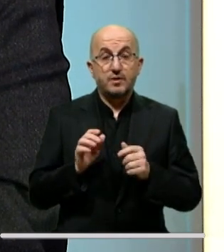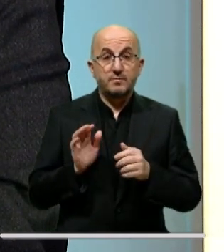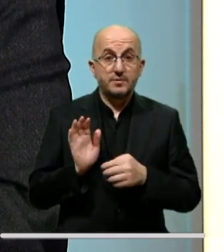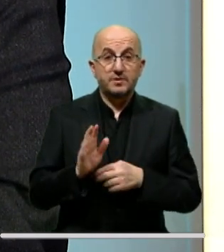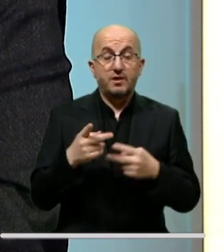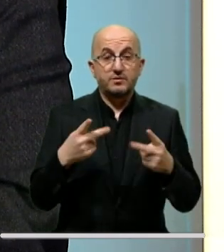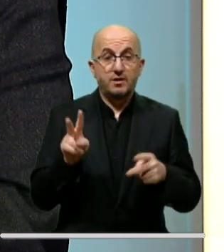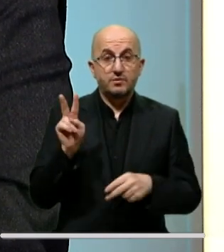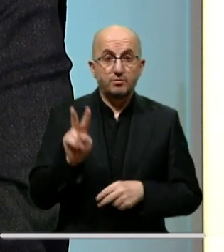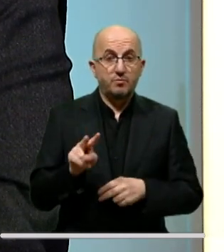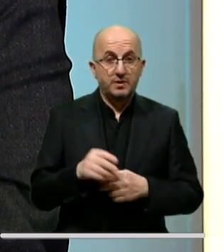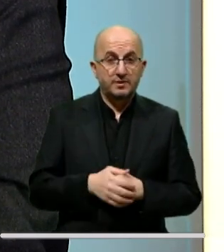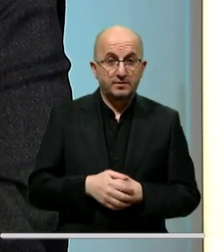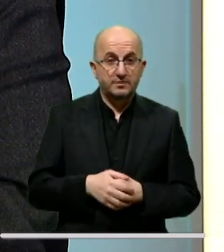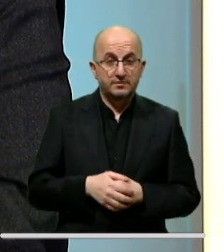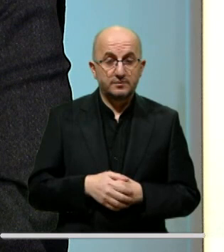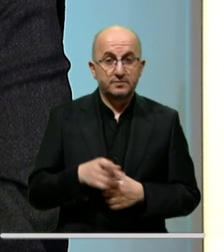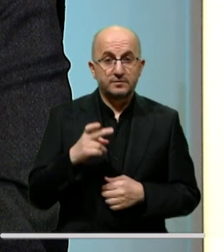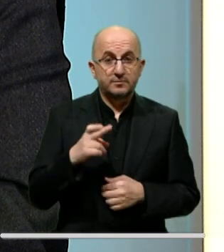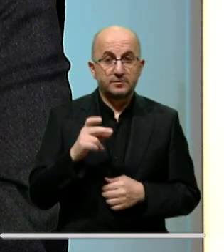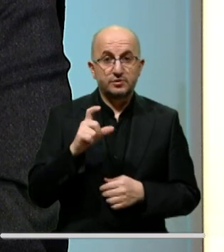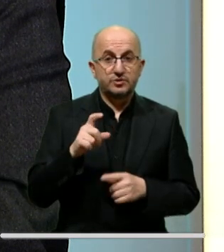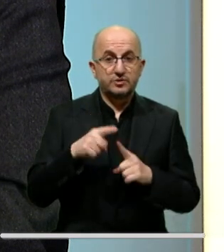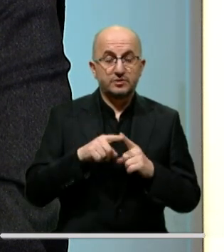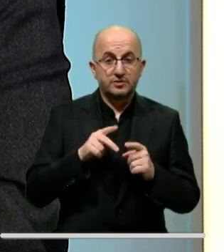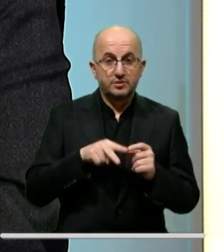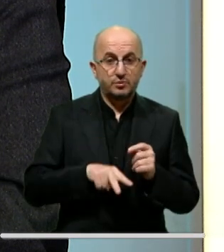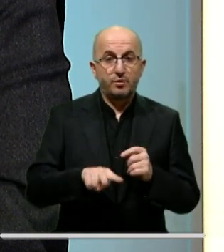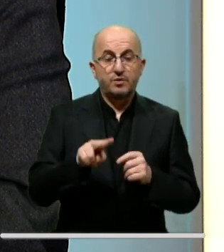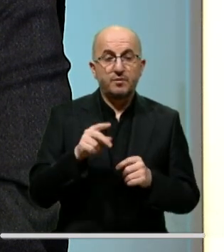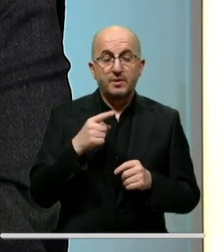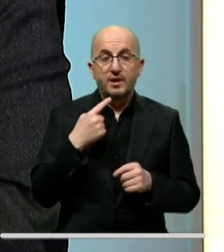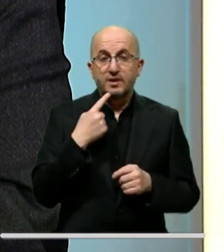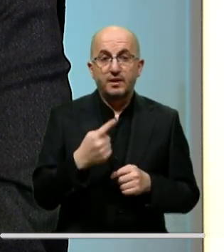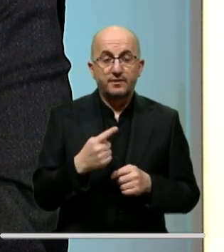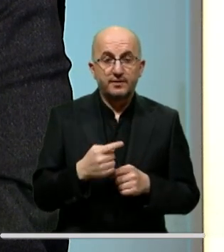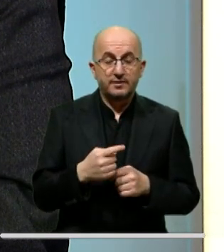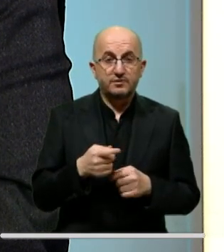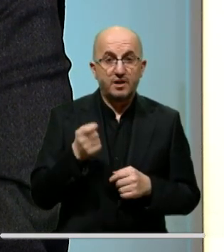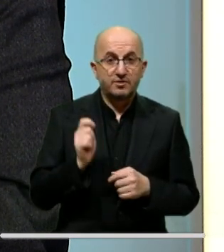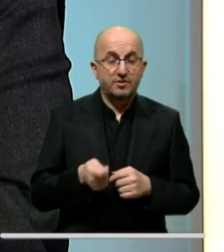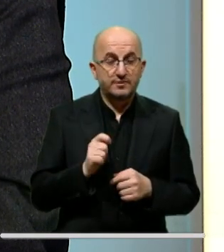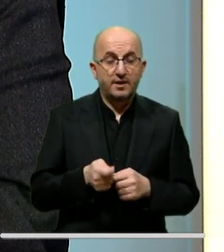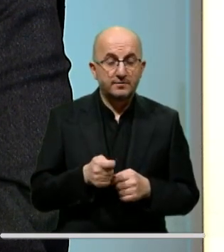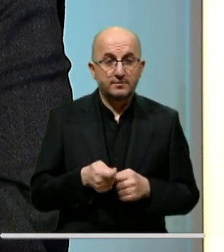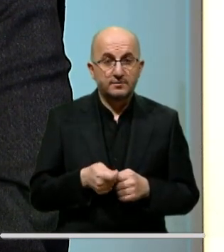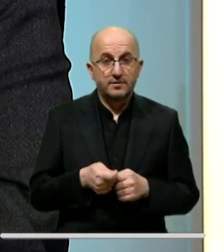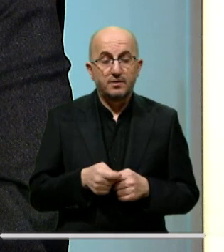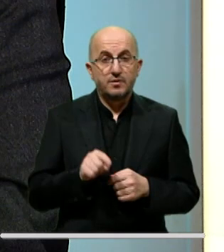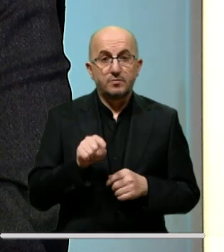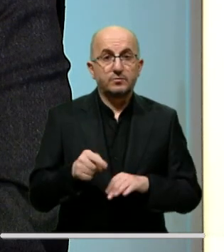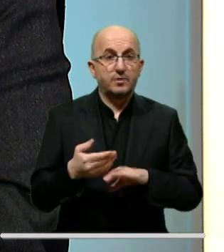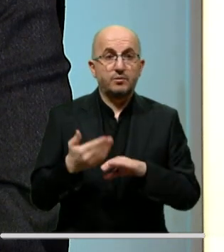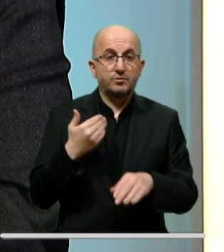caiz görmektedir PG yöntemi denilir Eee yani gerçekten Eee bundan